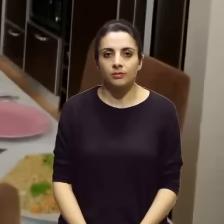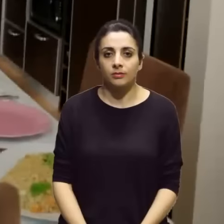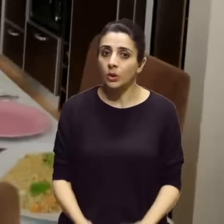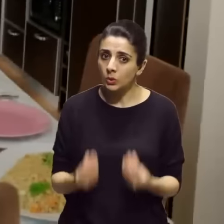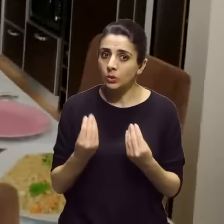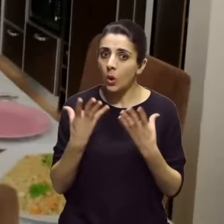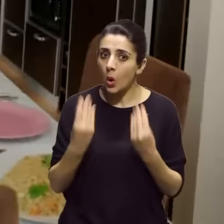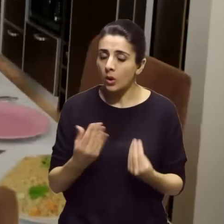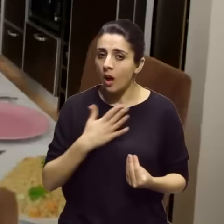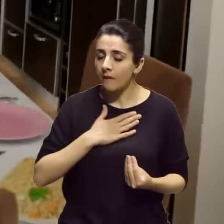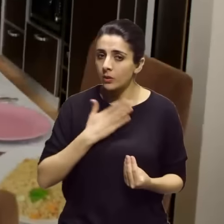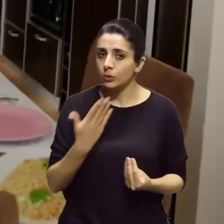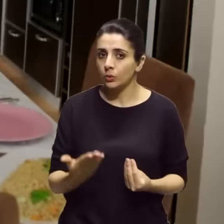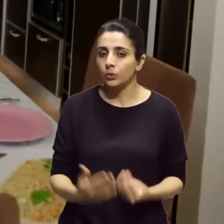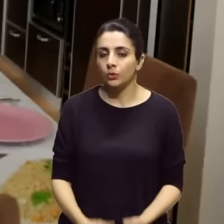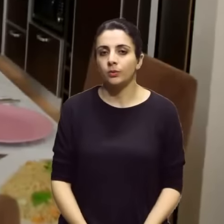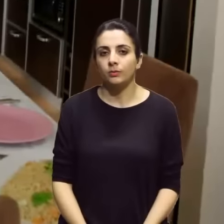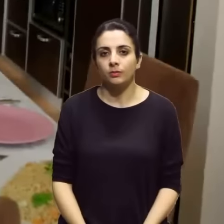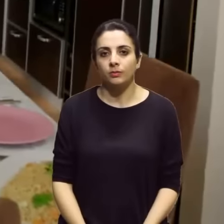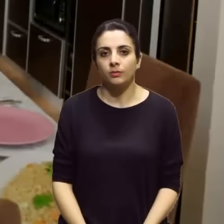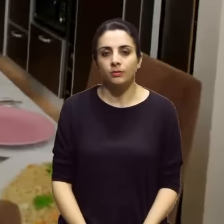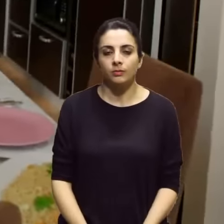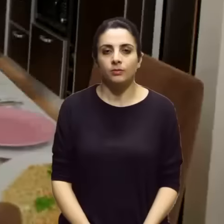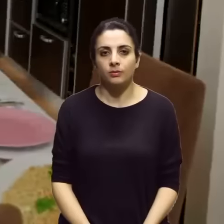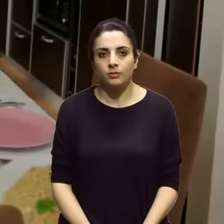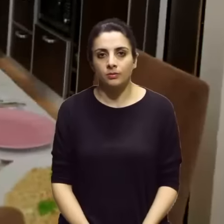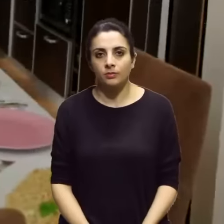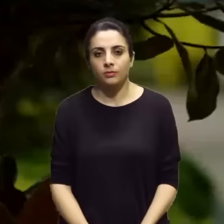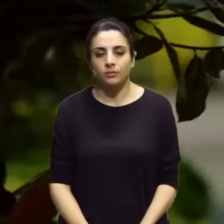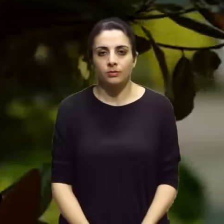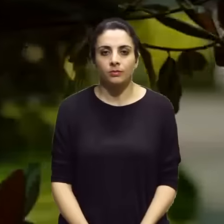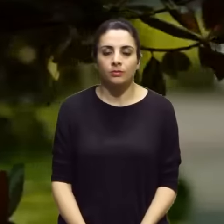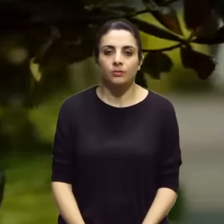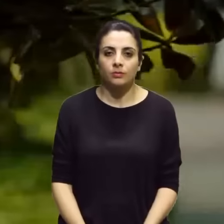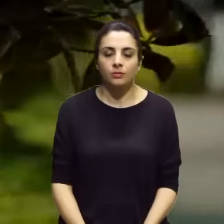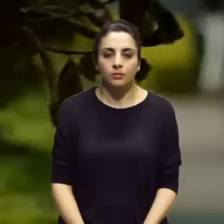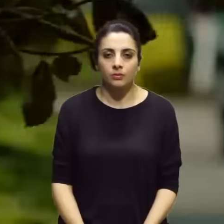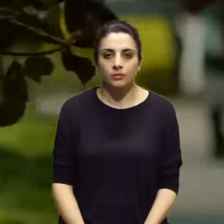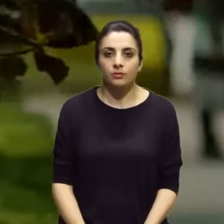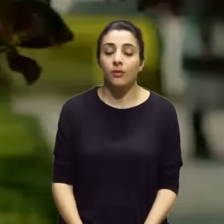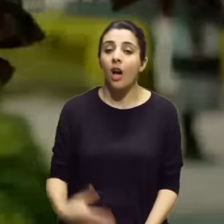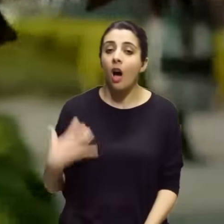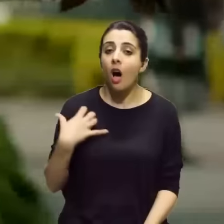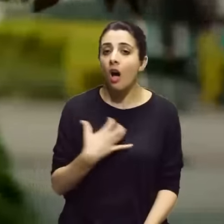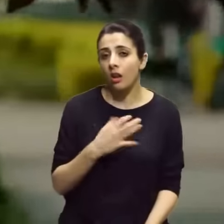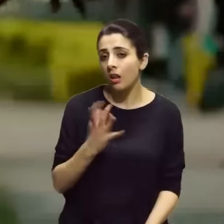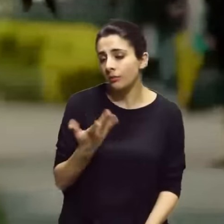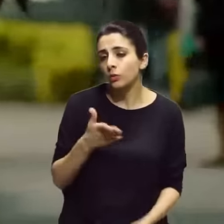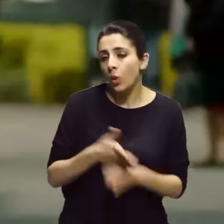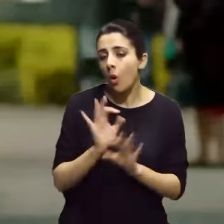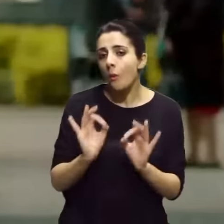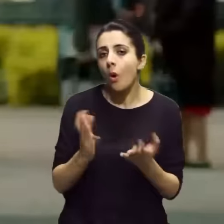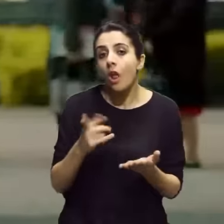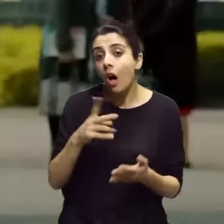Güzel oldu, güzel. Afiyet olsun. Melda eli belinde masaya beğentiyle bakıyor. Aynen öyle Fahriye. Sen de